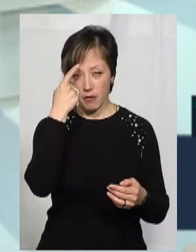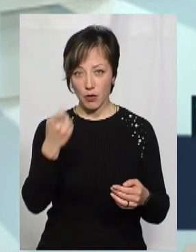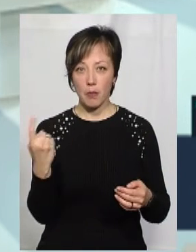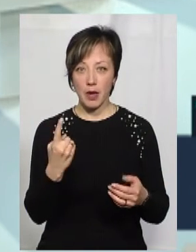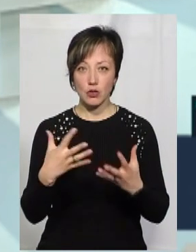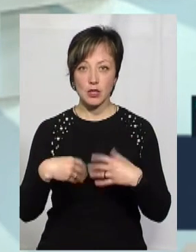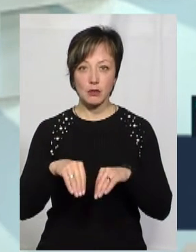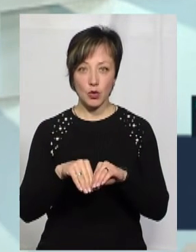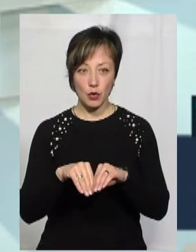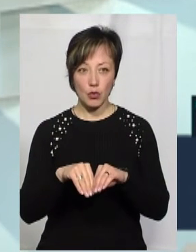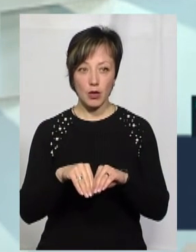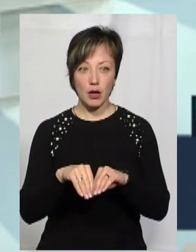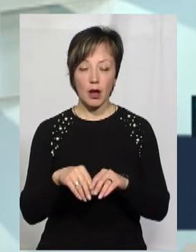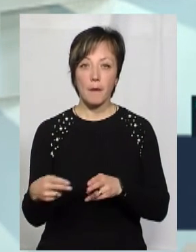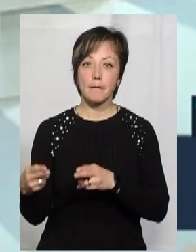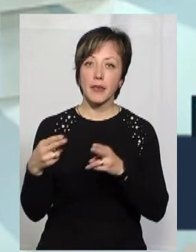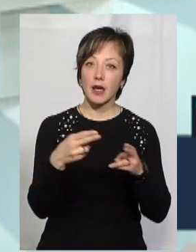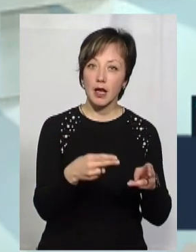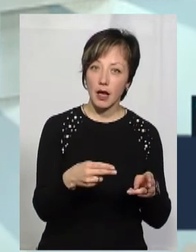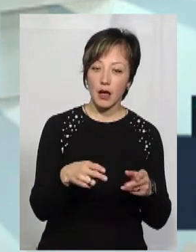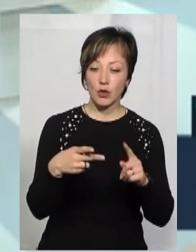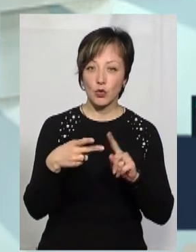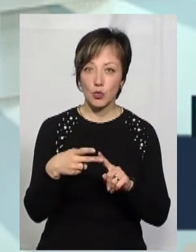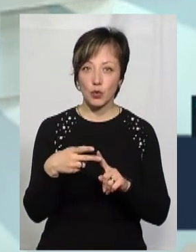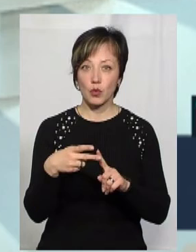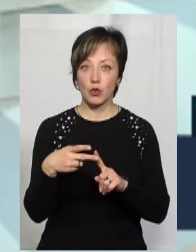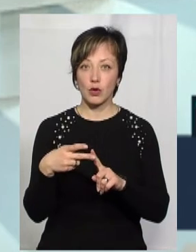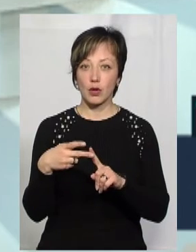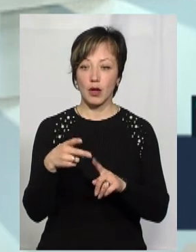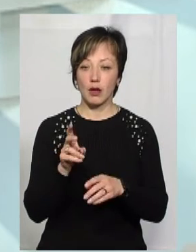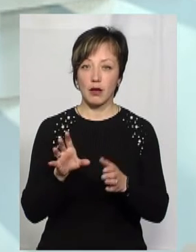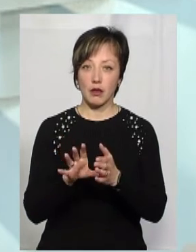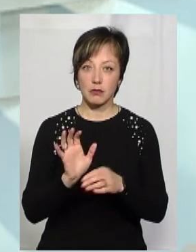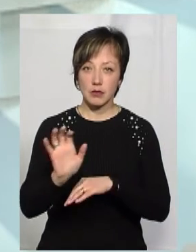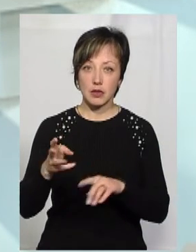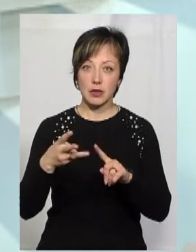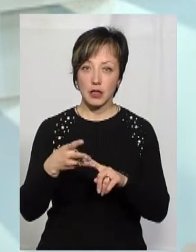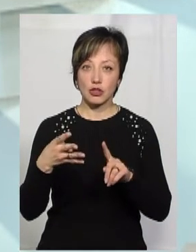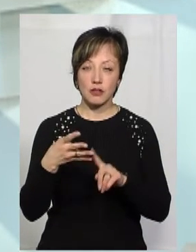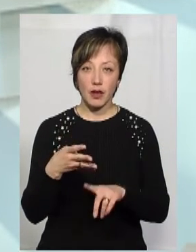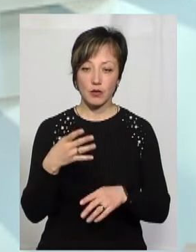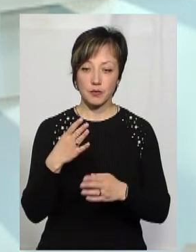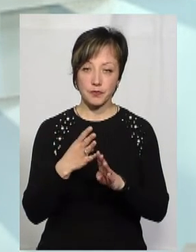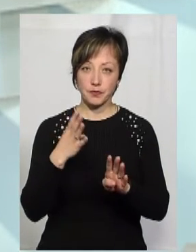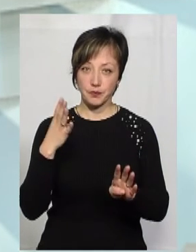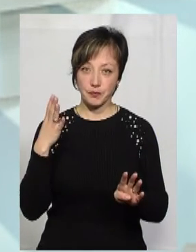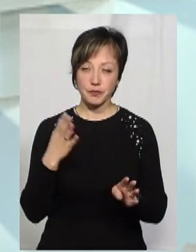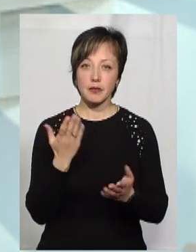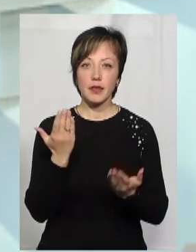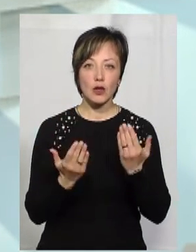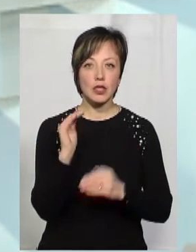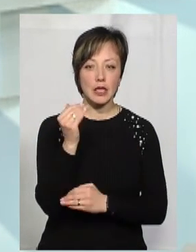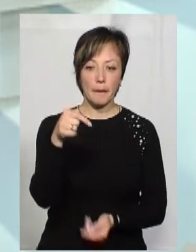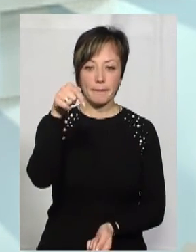повідомити сім'ю, вона приїхала або не приїхала, другу кинути на електронну пошту, третю, четверту. Тобто, якщо